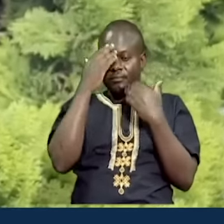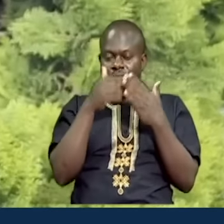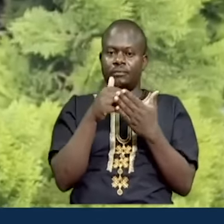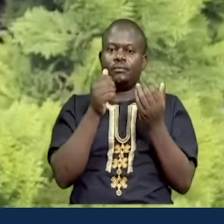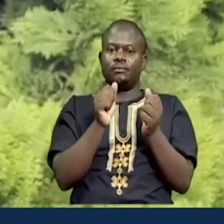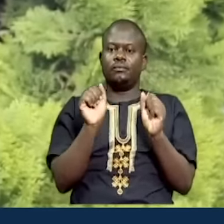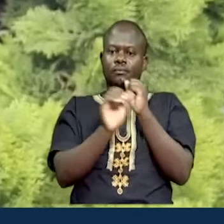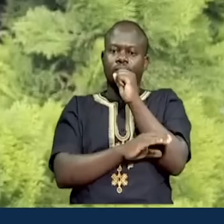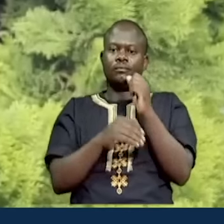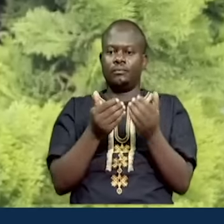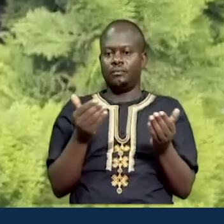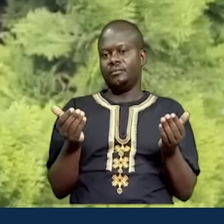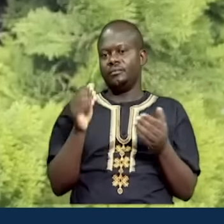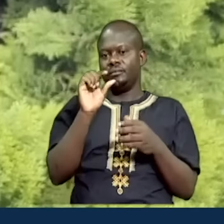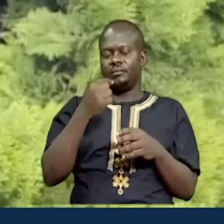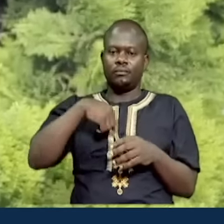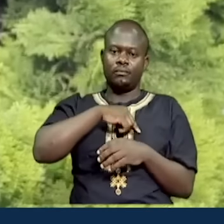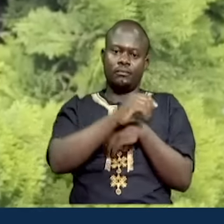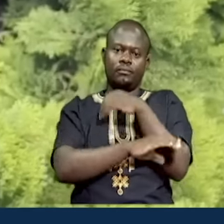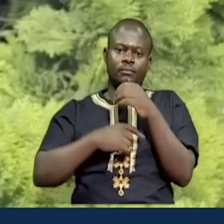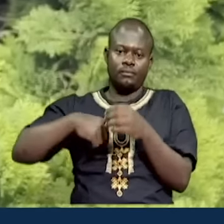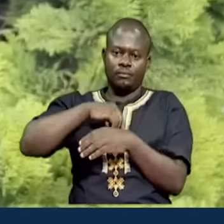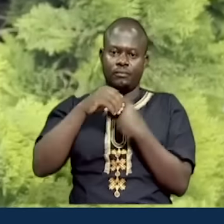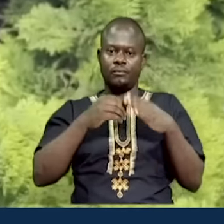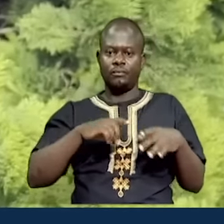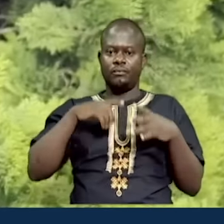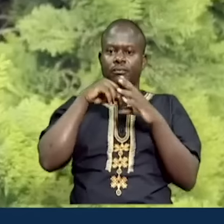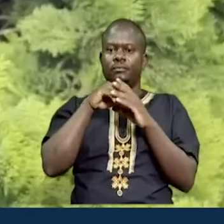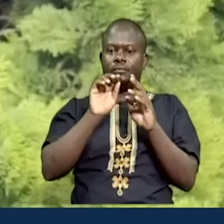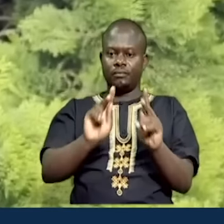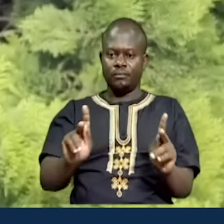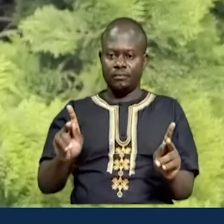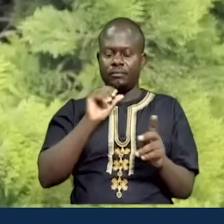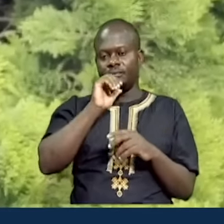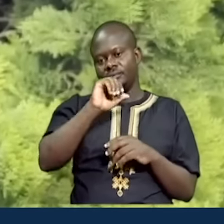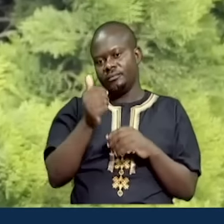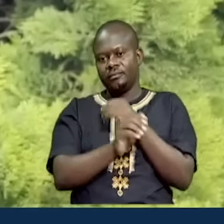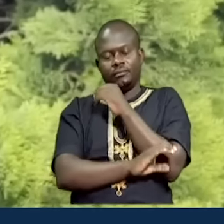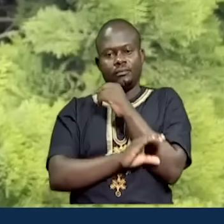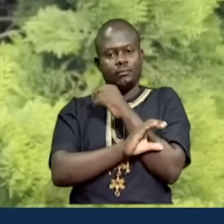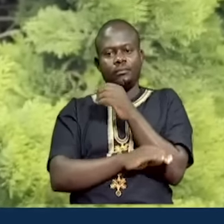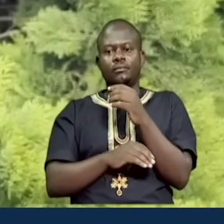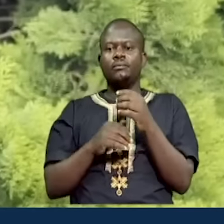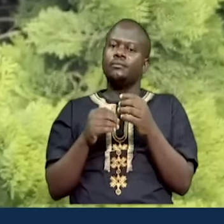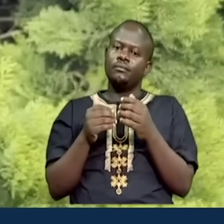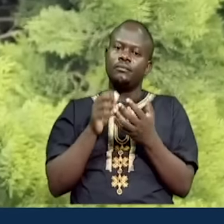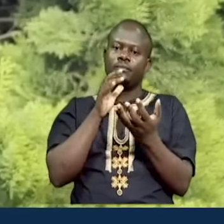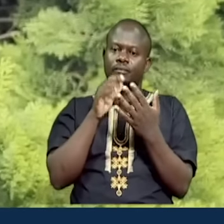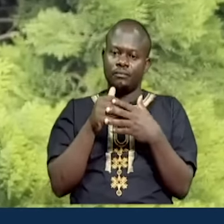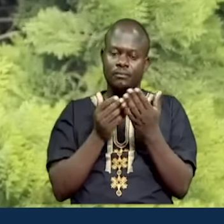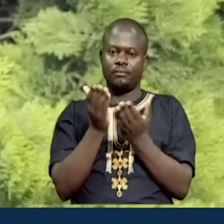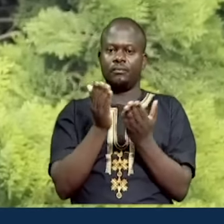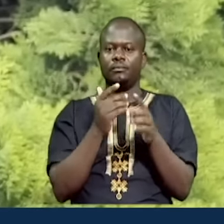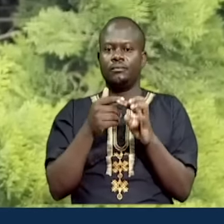ari abana bato, noneho twe nk'igihugu cyacu tukaba tukibayemo ari mu mahoro, nta kindi gihugu kidutezeho uretse kugikorera